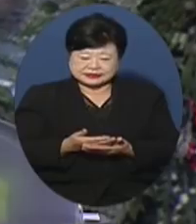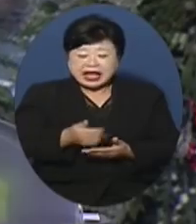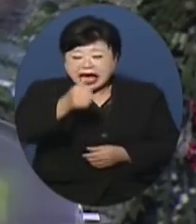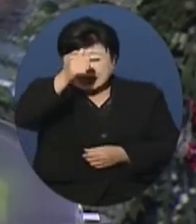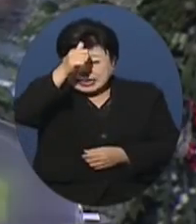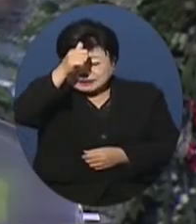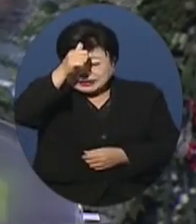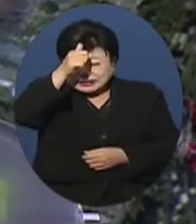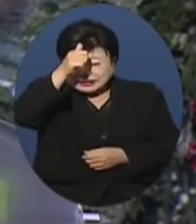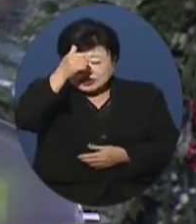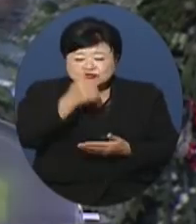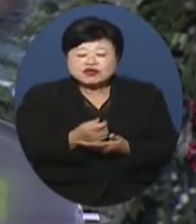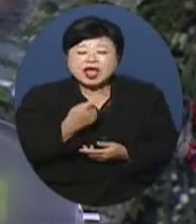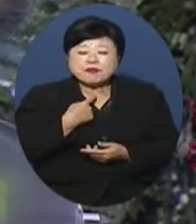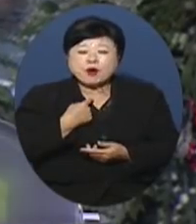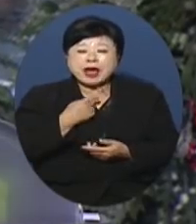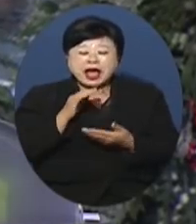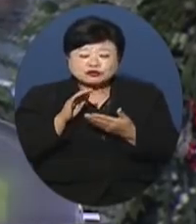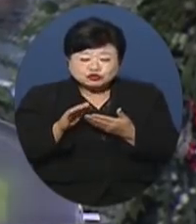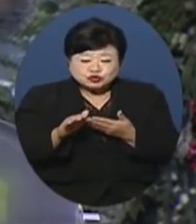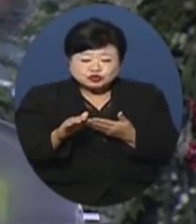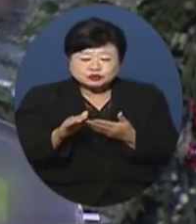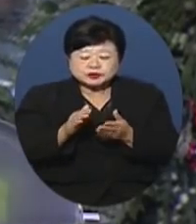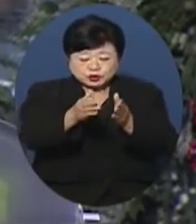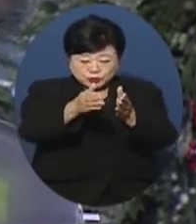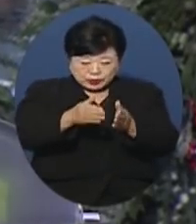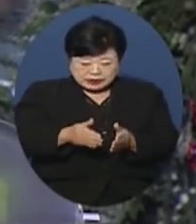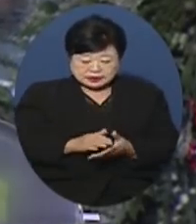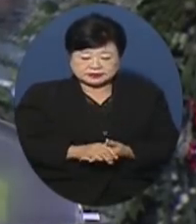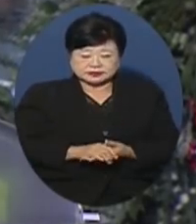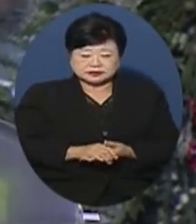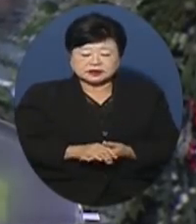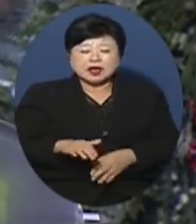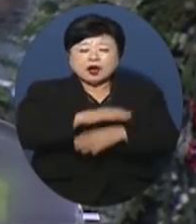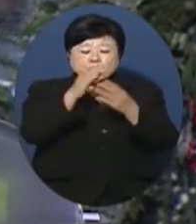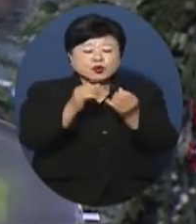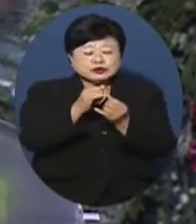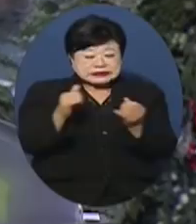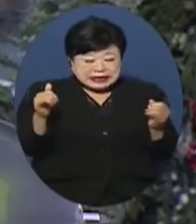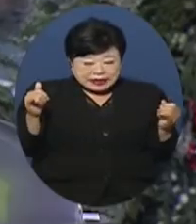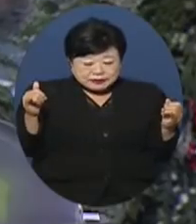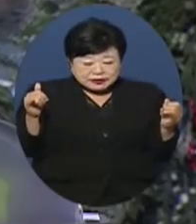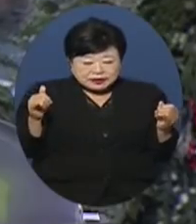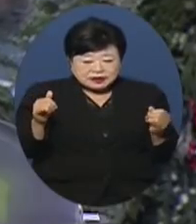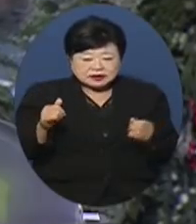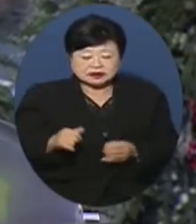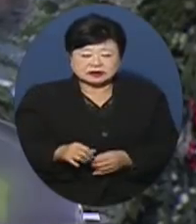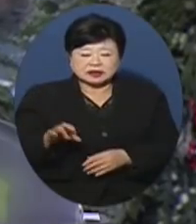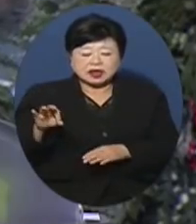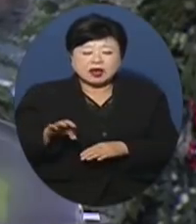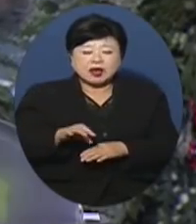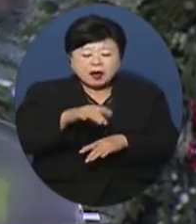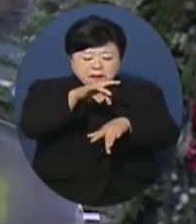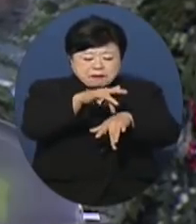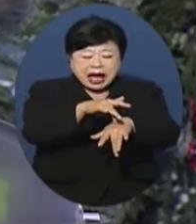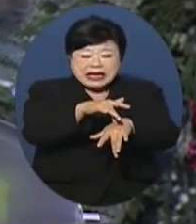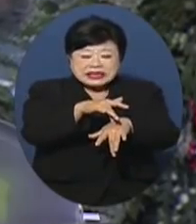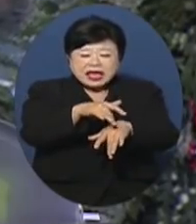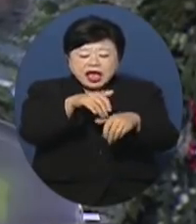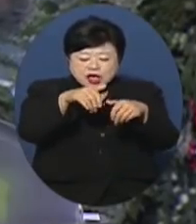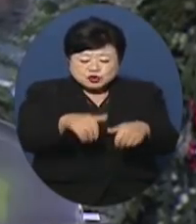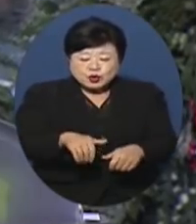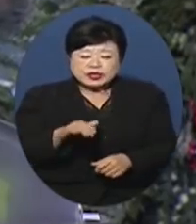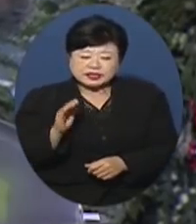아담이 범죄함으로 말미암아 모든 사람들이 마귀의 종이